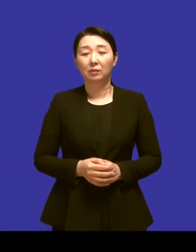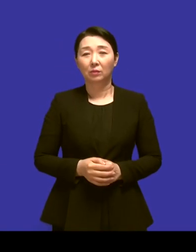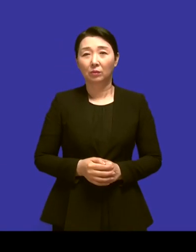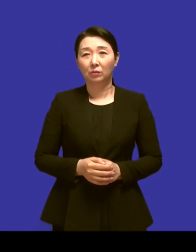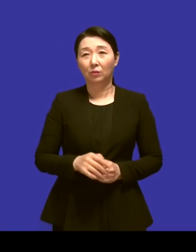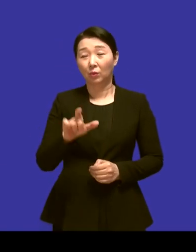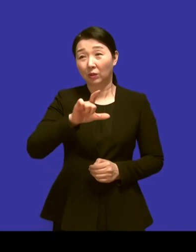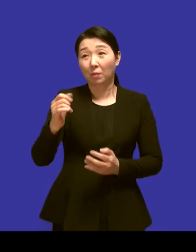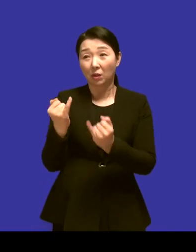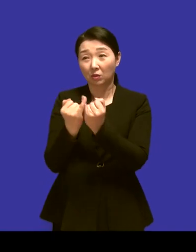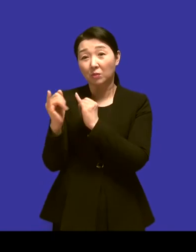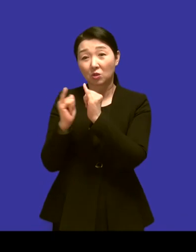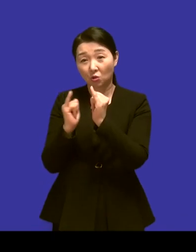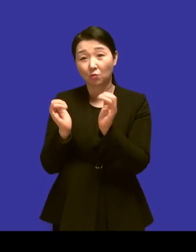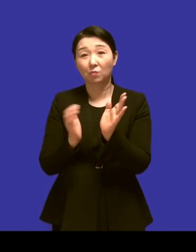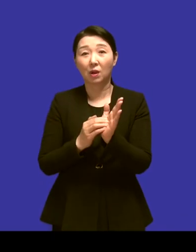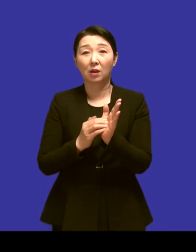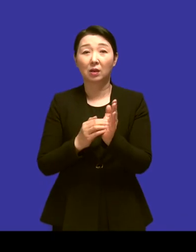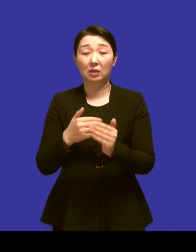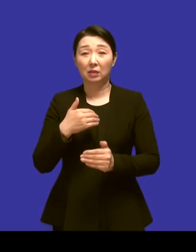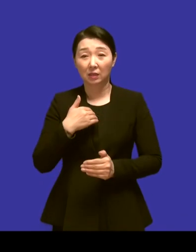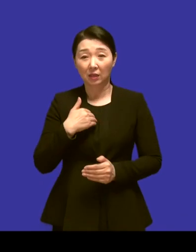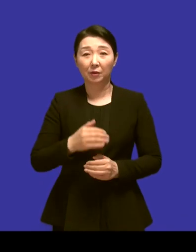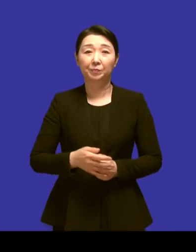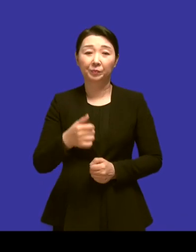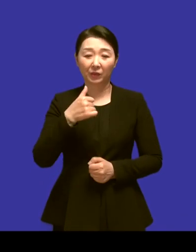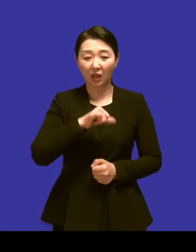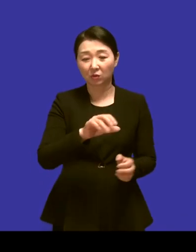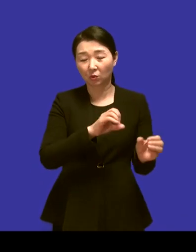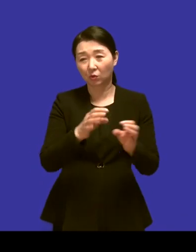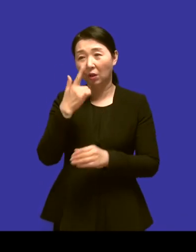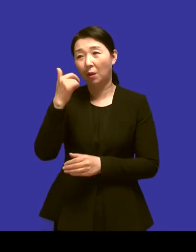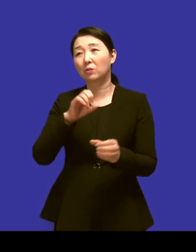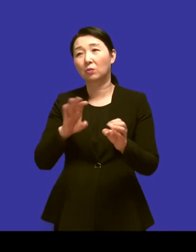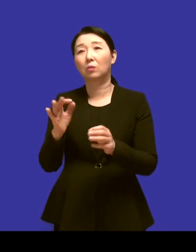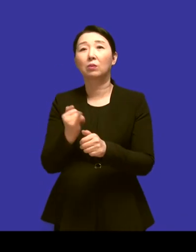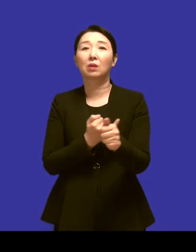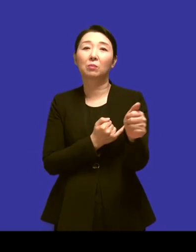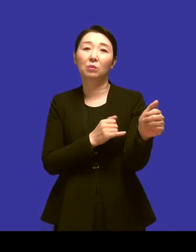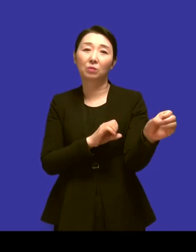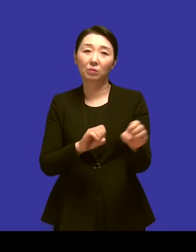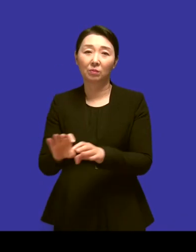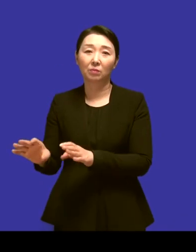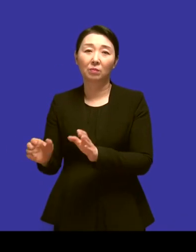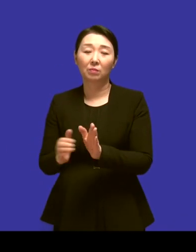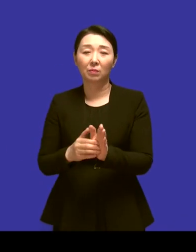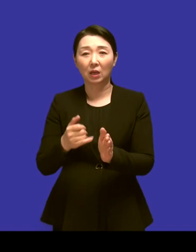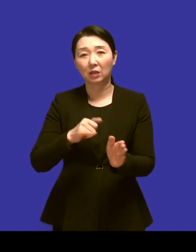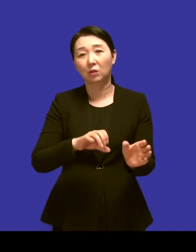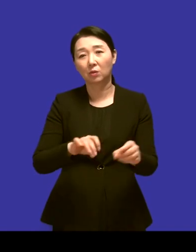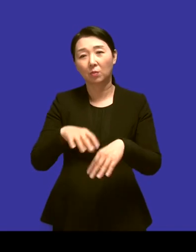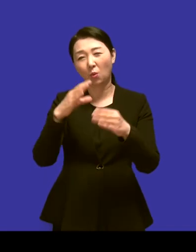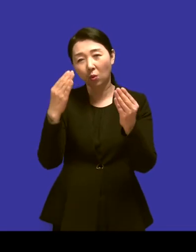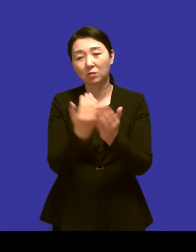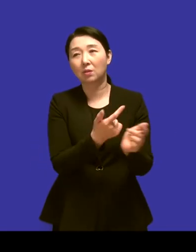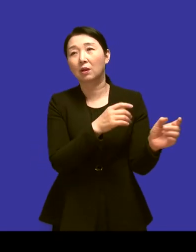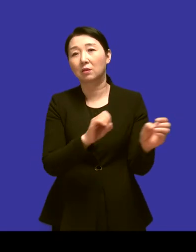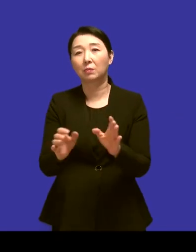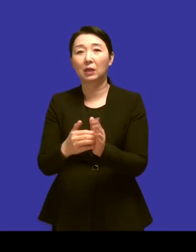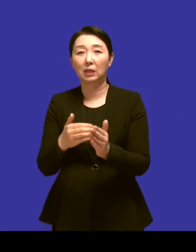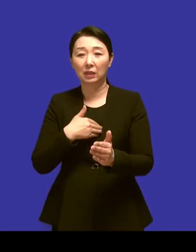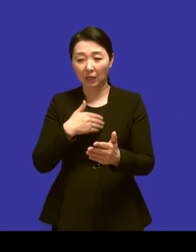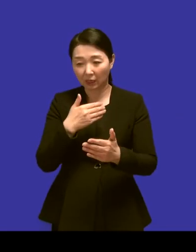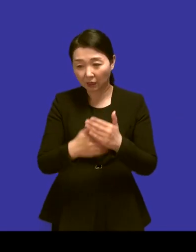여성분이 그런 인터뷰를 하신 거예요. 자기는 아들도 잃었고 아버지도 잃었고 남편도 잃었고 딸도 잃었고 모든 것을 잃었습니다.